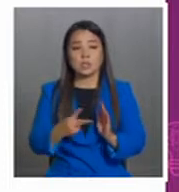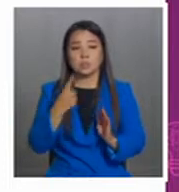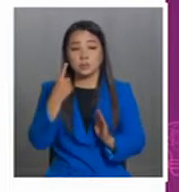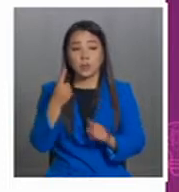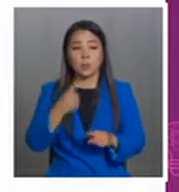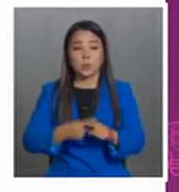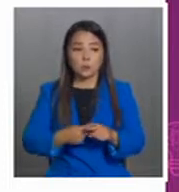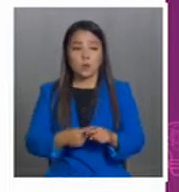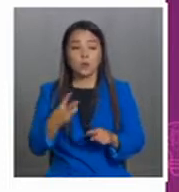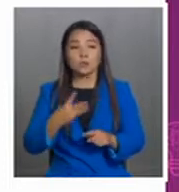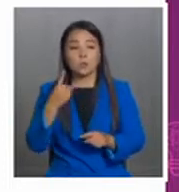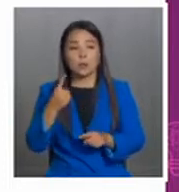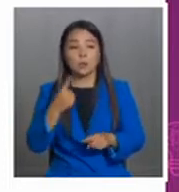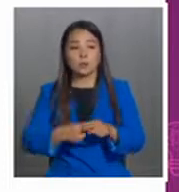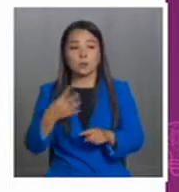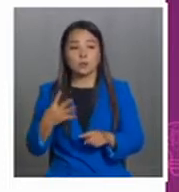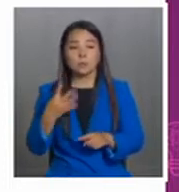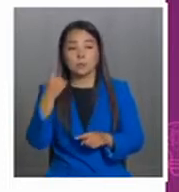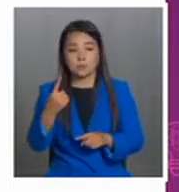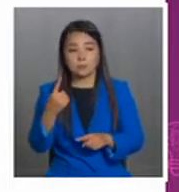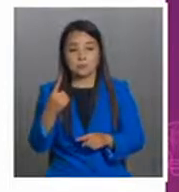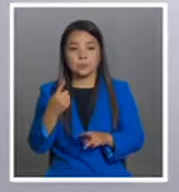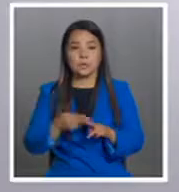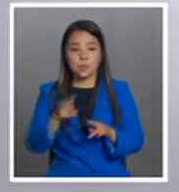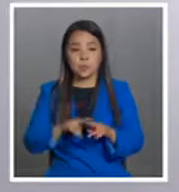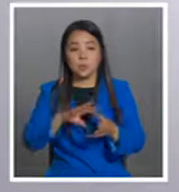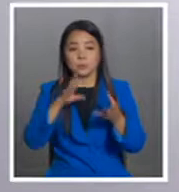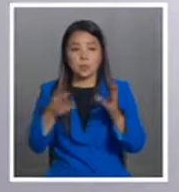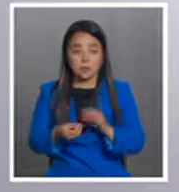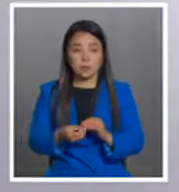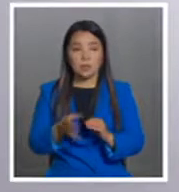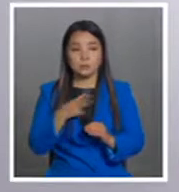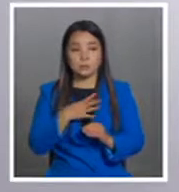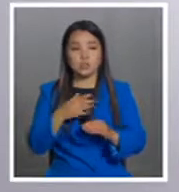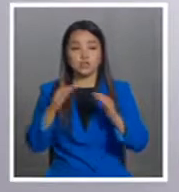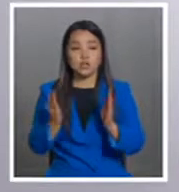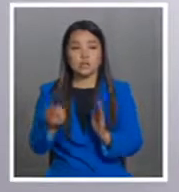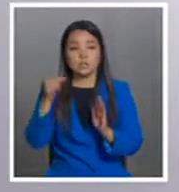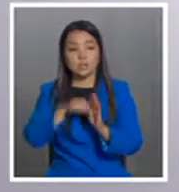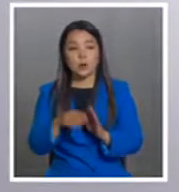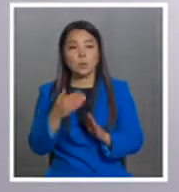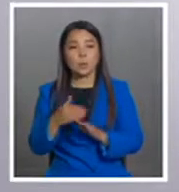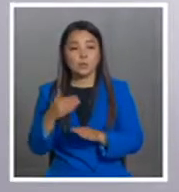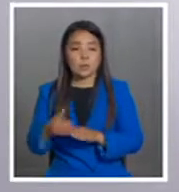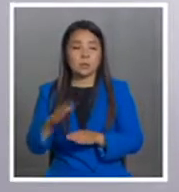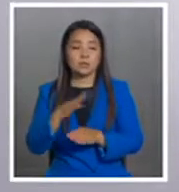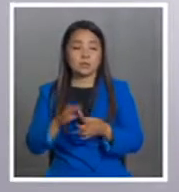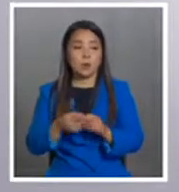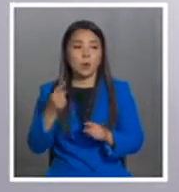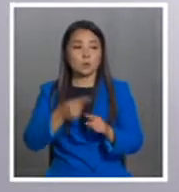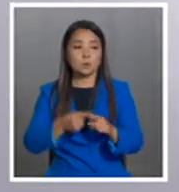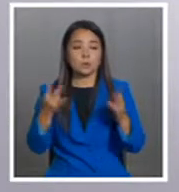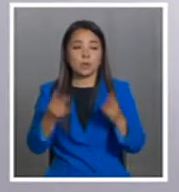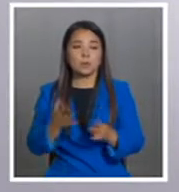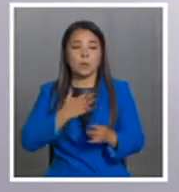қосылған, 3-ден 1 қосылған, 4-ден 1 болады. Енді біз алдымен жақшаның ішіндегі бөлшектерді қосамыз. Ол үшін